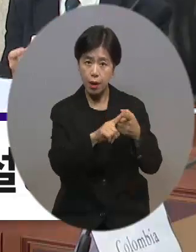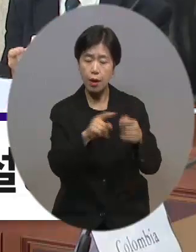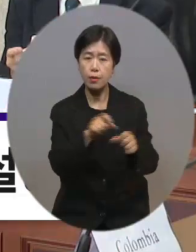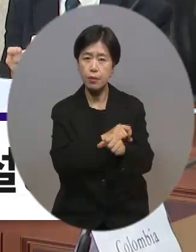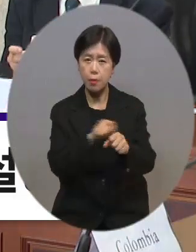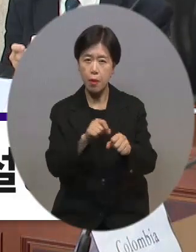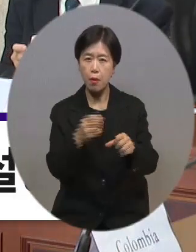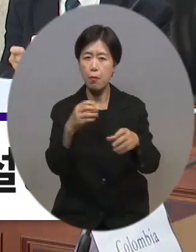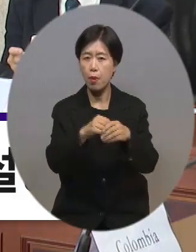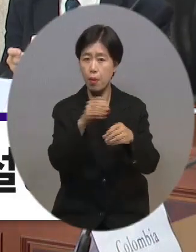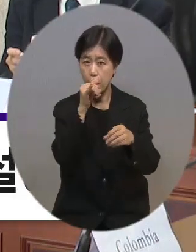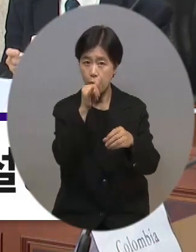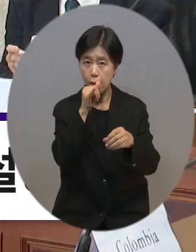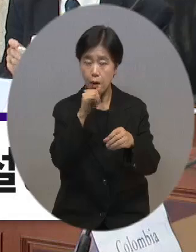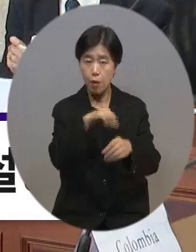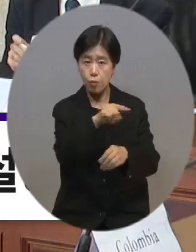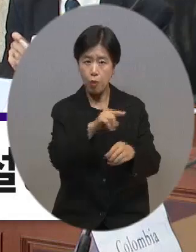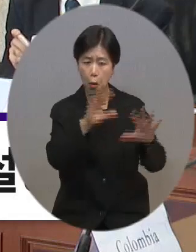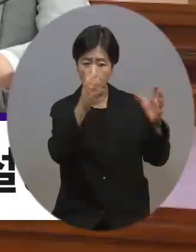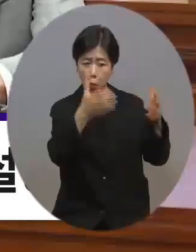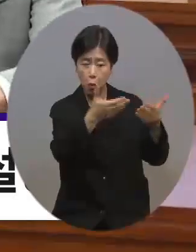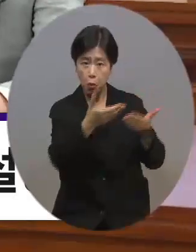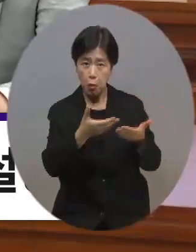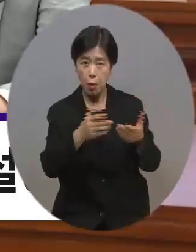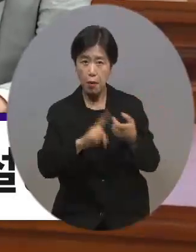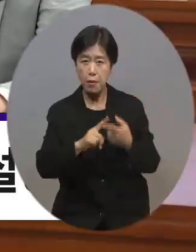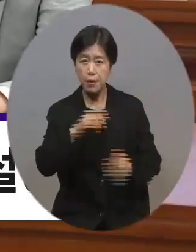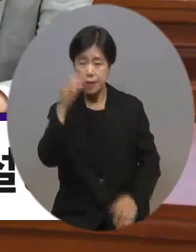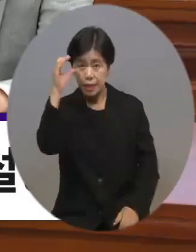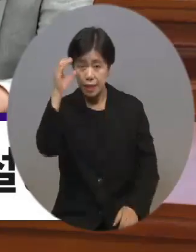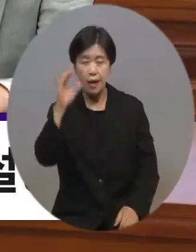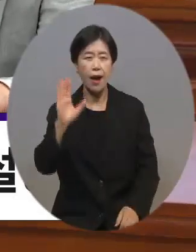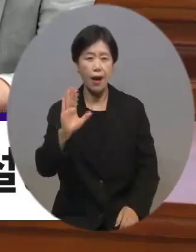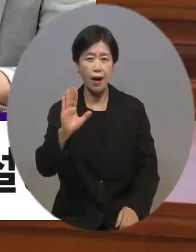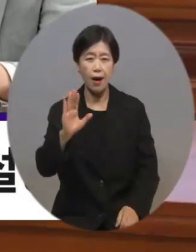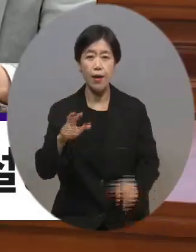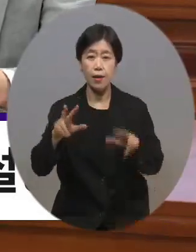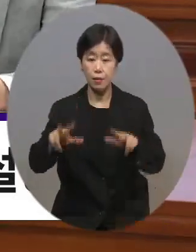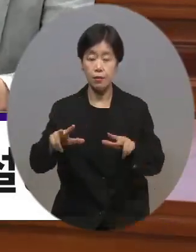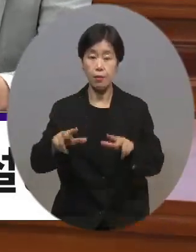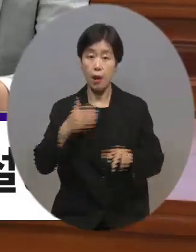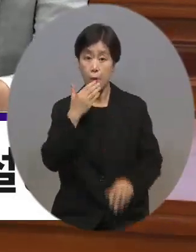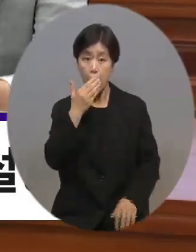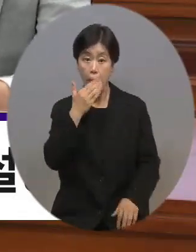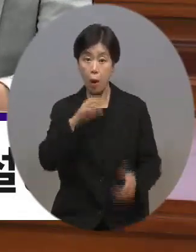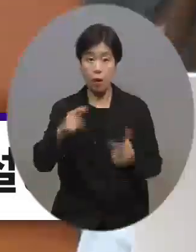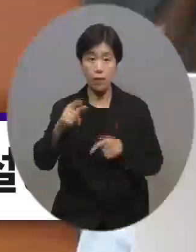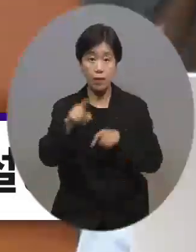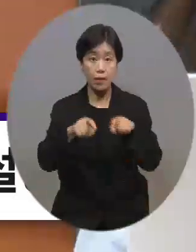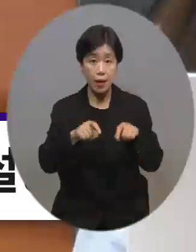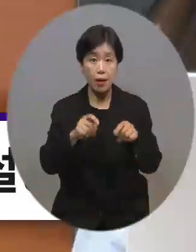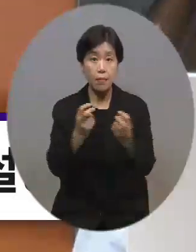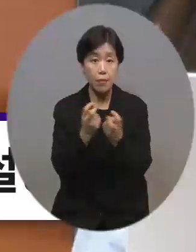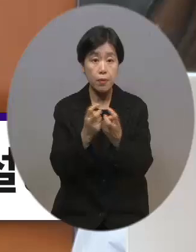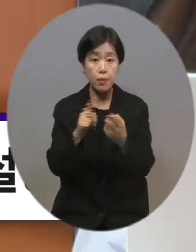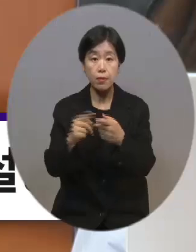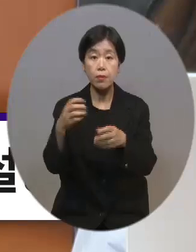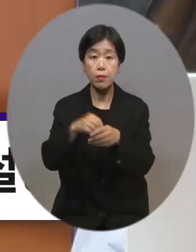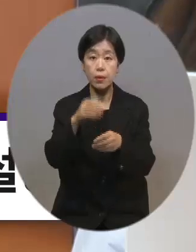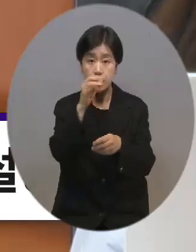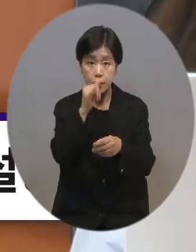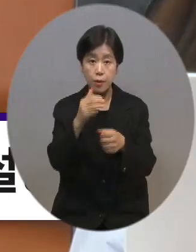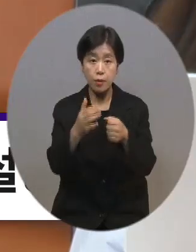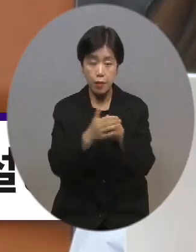북한의 호응을 기다리는 것에 그치지 않고 대한민국이 지금 할 수 있는 실행 방안을 포함하고 있다며 우리 정부는 동맹